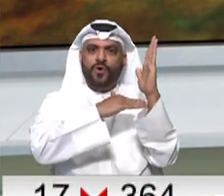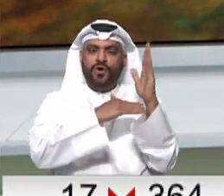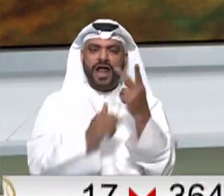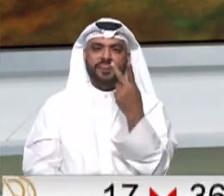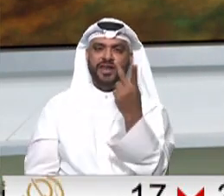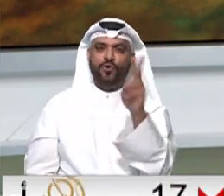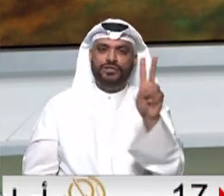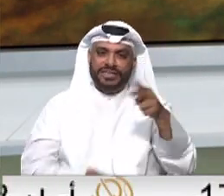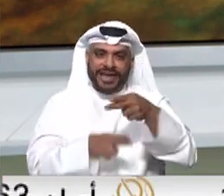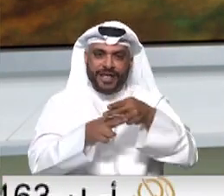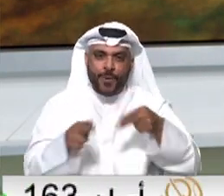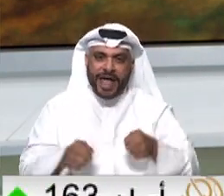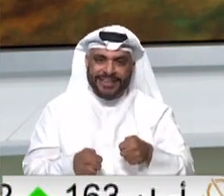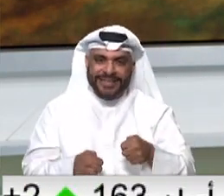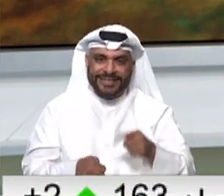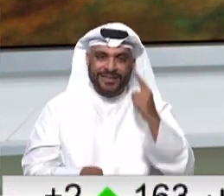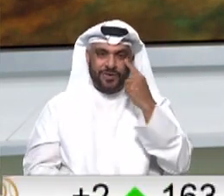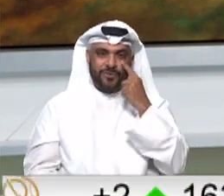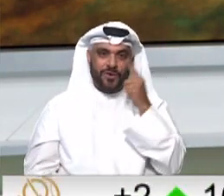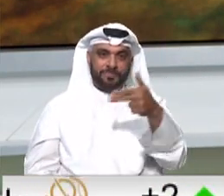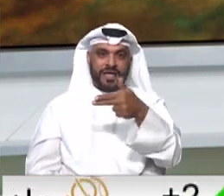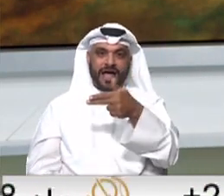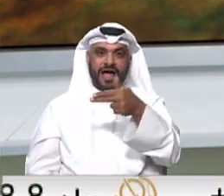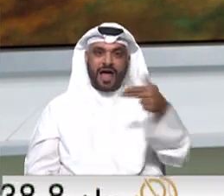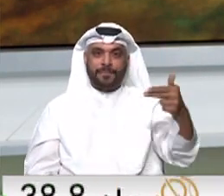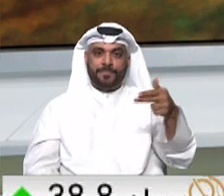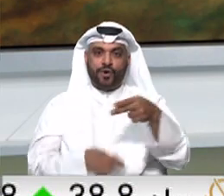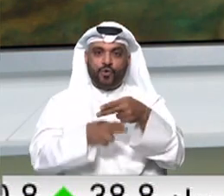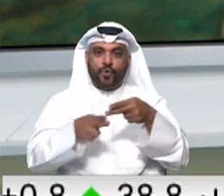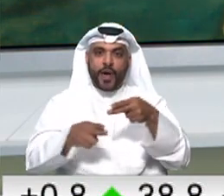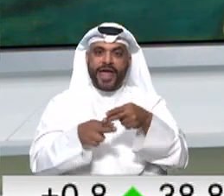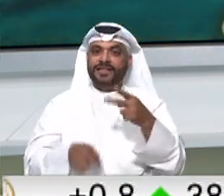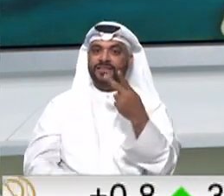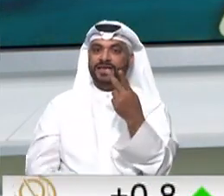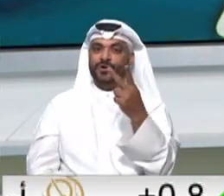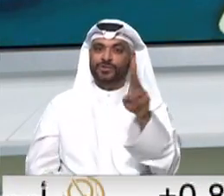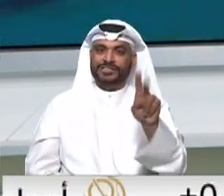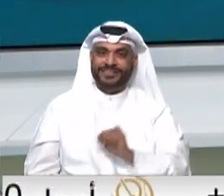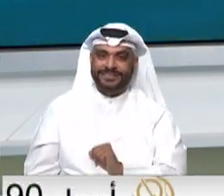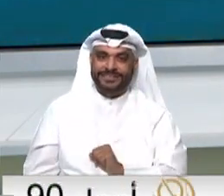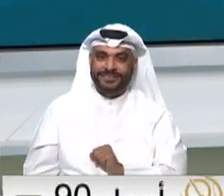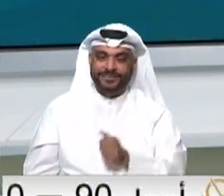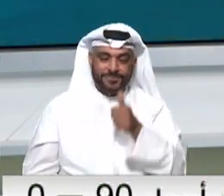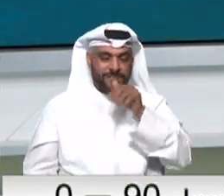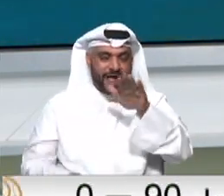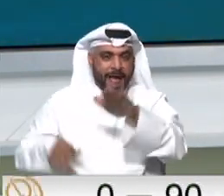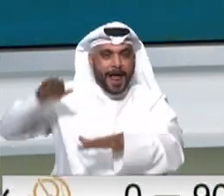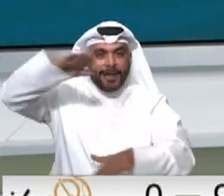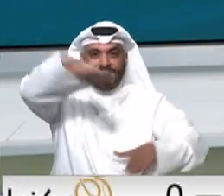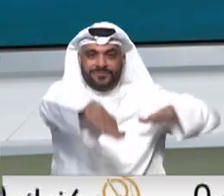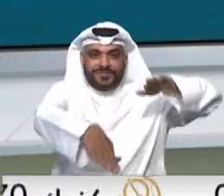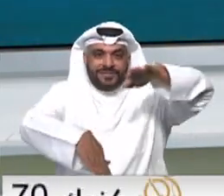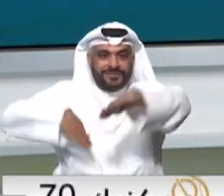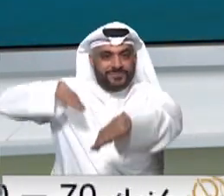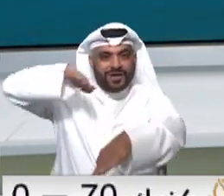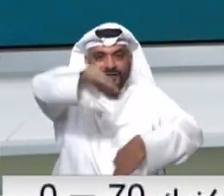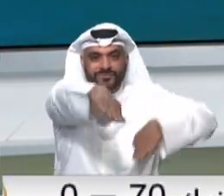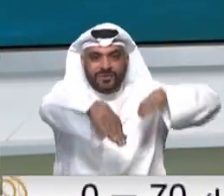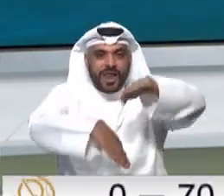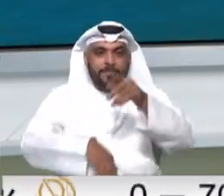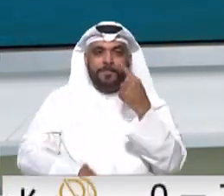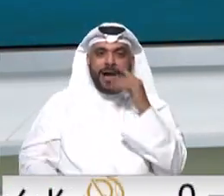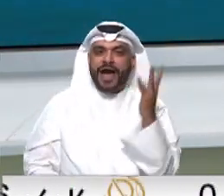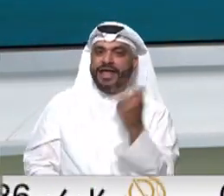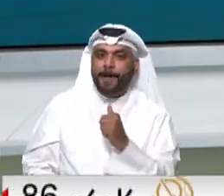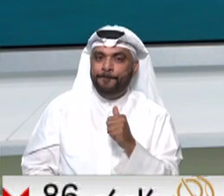الغربيه من دوله الكويت سالم شقايه قد تصل الى 22 درجه مئويه حاله البحر ان شاء الله خلال 24 ساعه القادمه